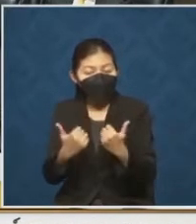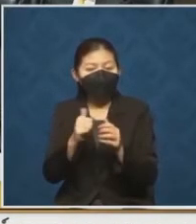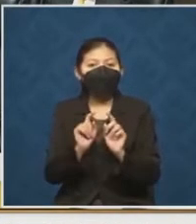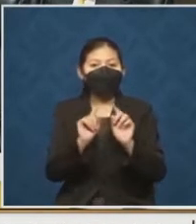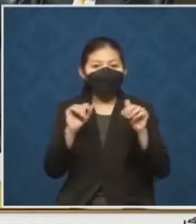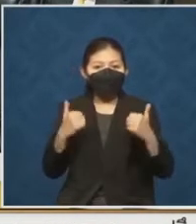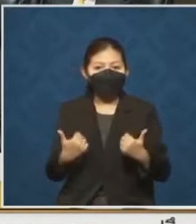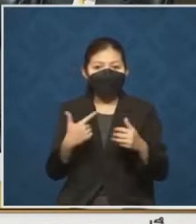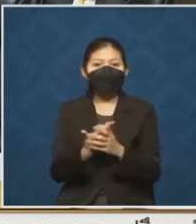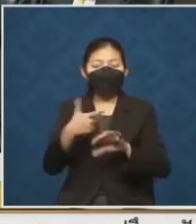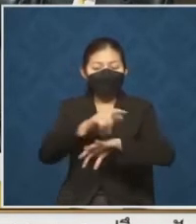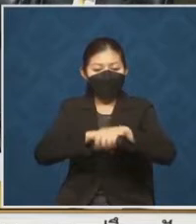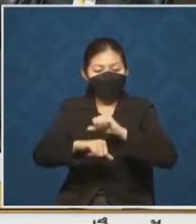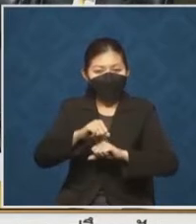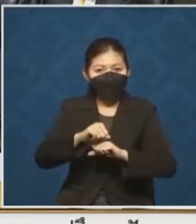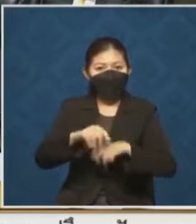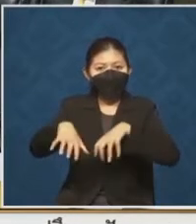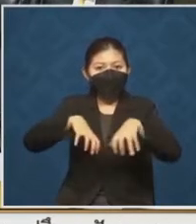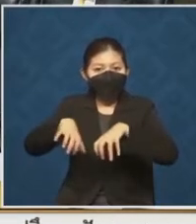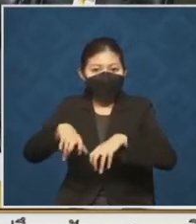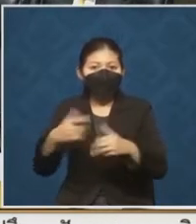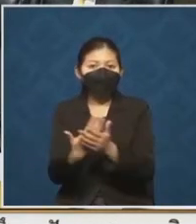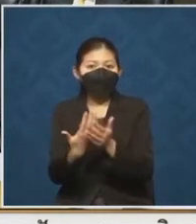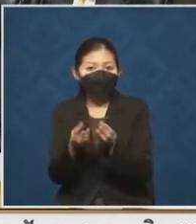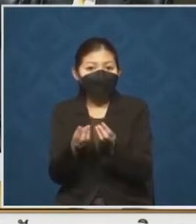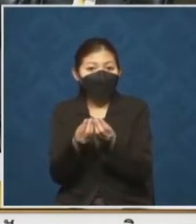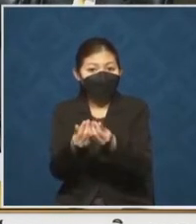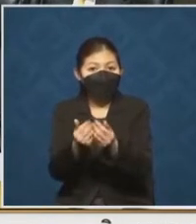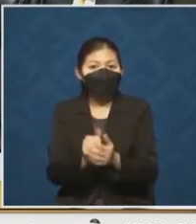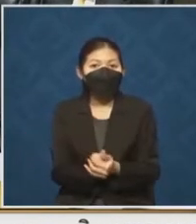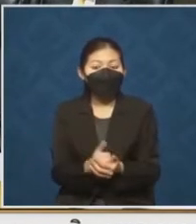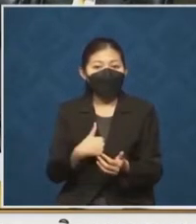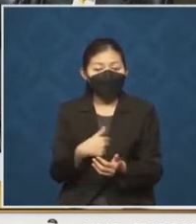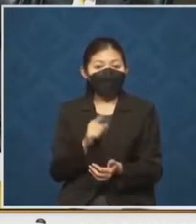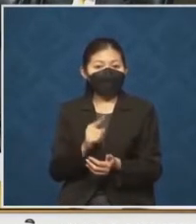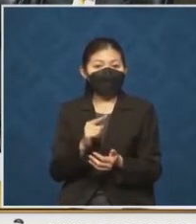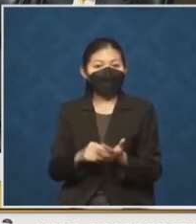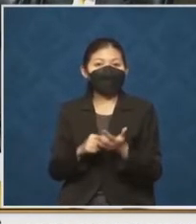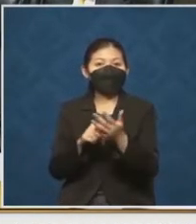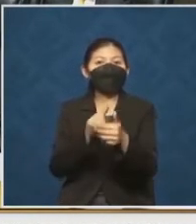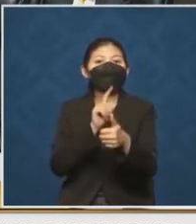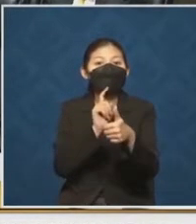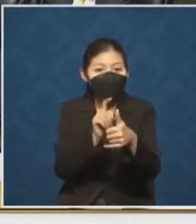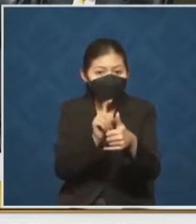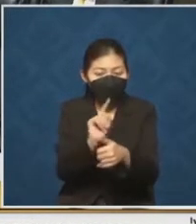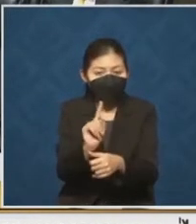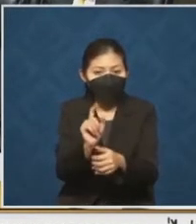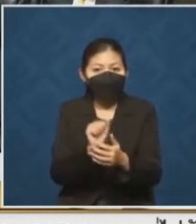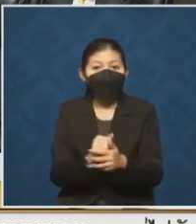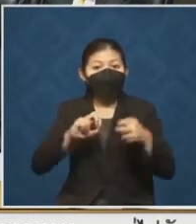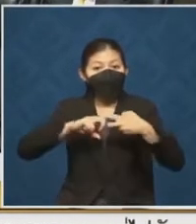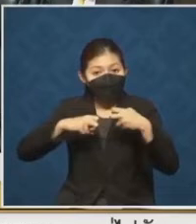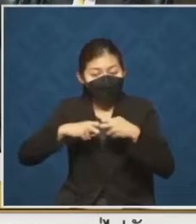การบริหารราชการแผ่นดินครับที่เป็นประเด็นเป็นปัญหามีแต่นี่คือข้อที่จริงที่เกิดขึ้นจัดการบริหารราชการเป็น